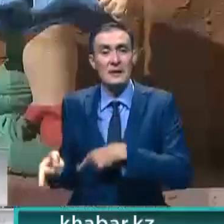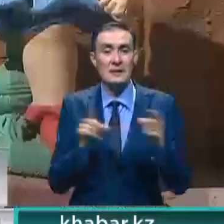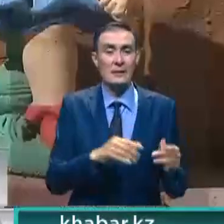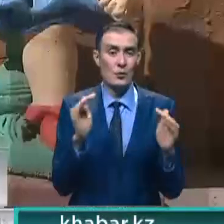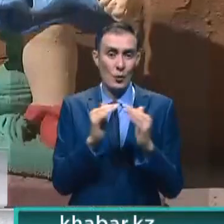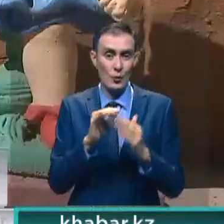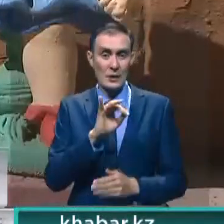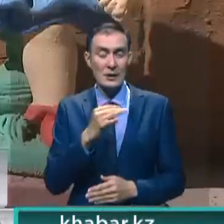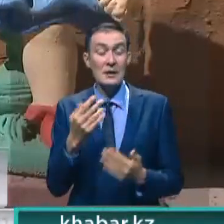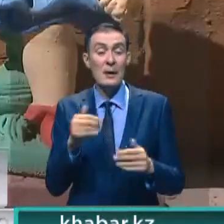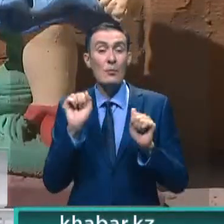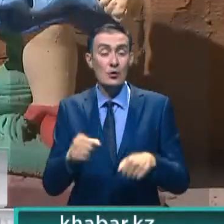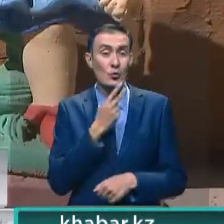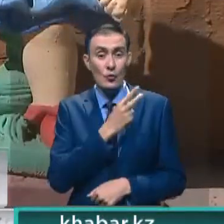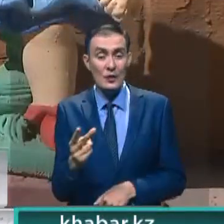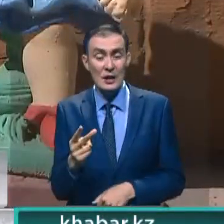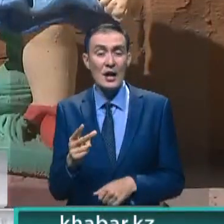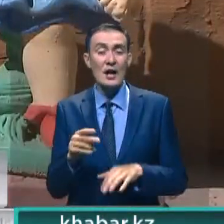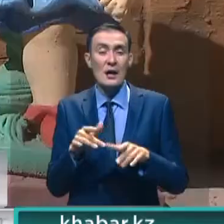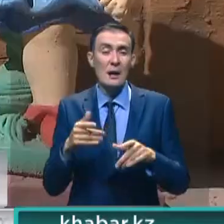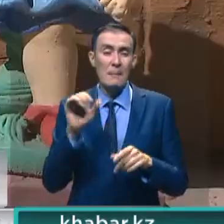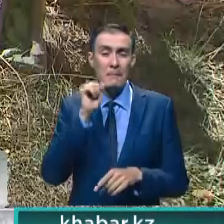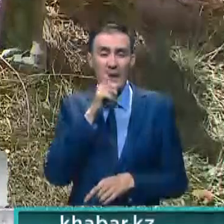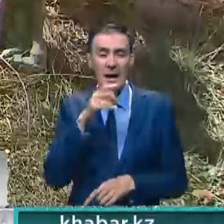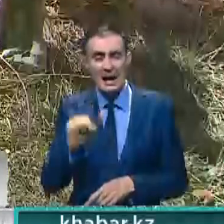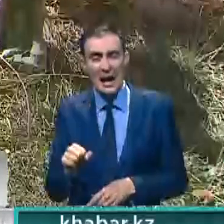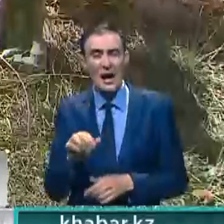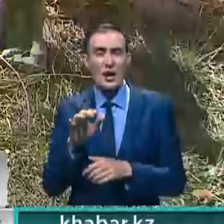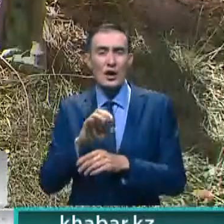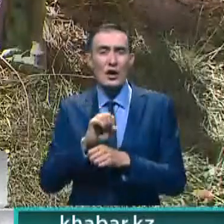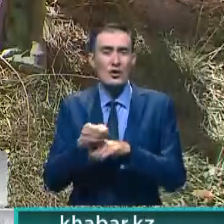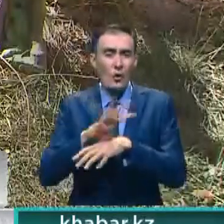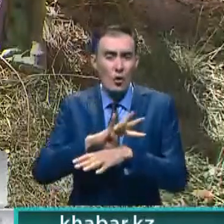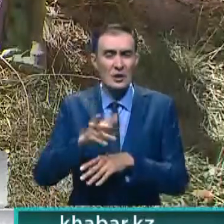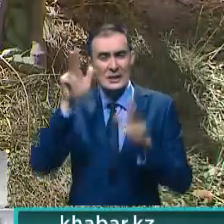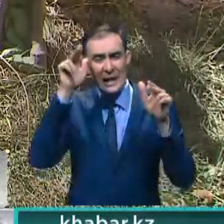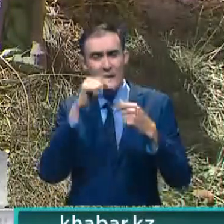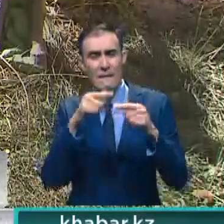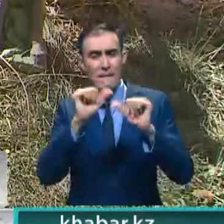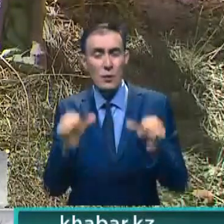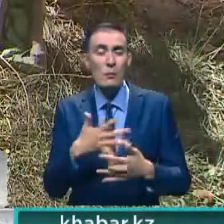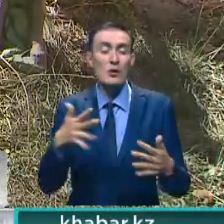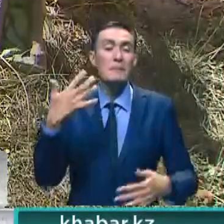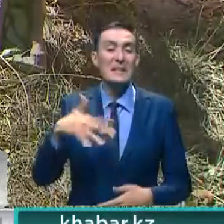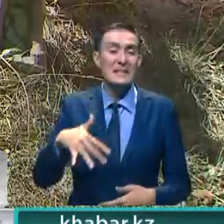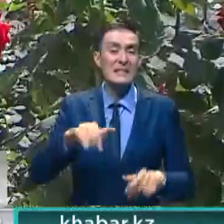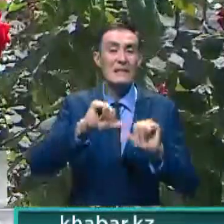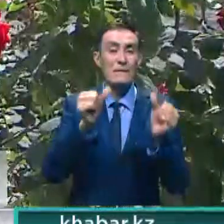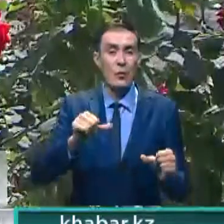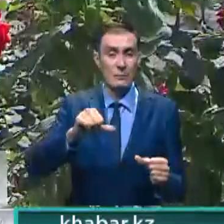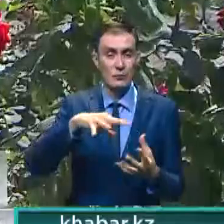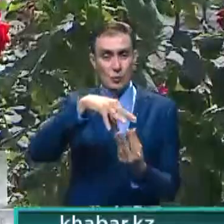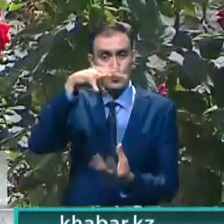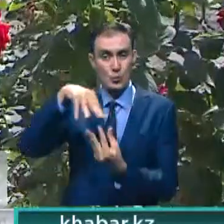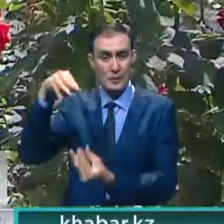дому Ирины. И теперь здесь можно увидеть черепах, бабу-ягу, ежиков и зайчиков. Всего больше 50 скульптур.